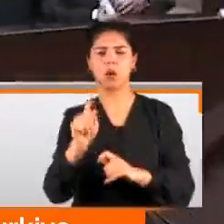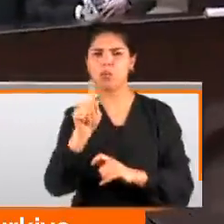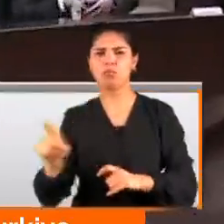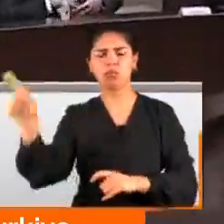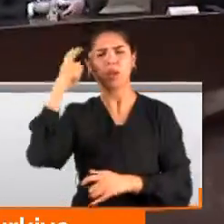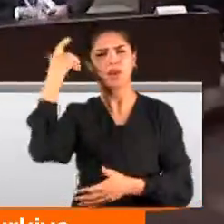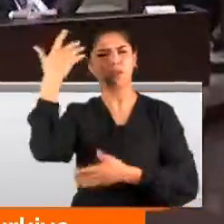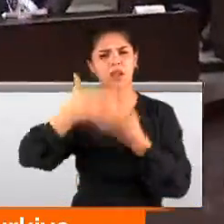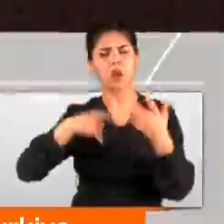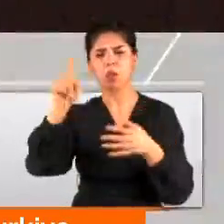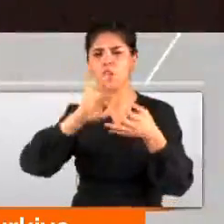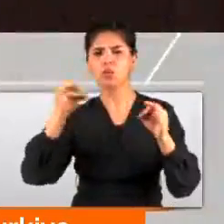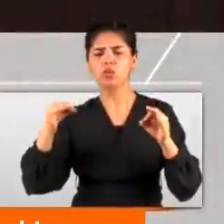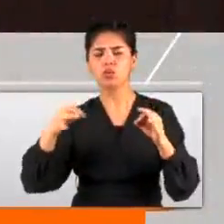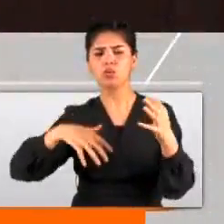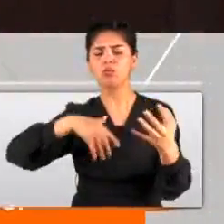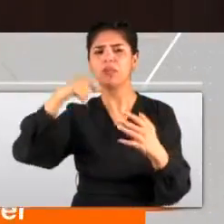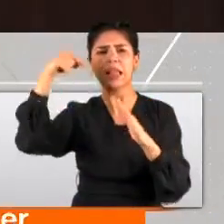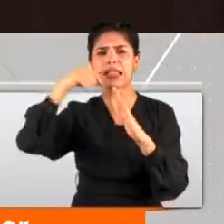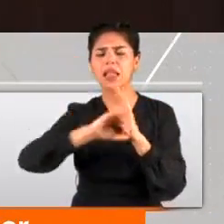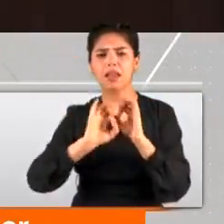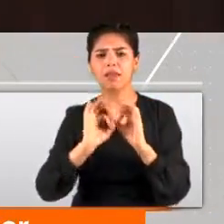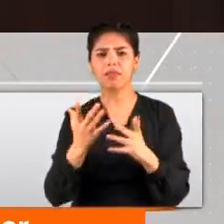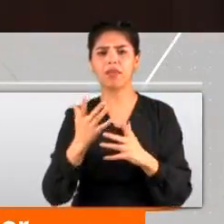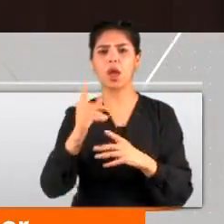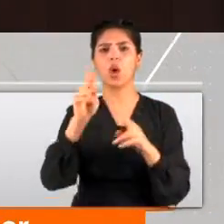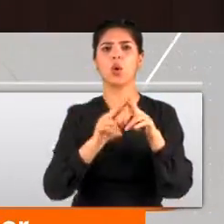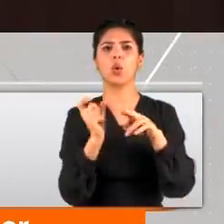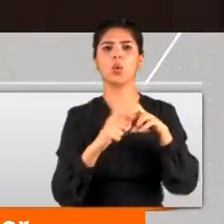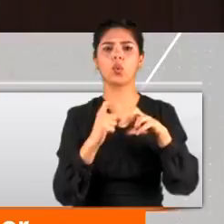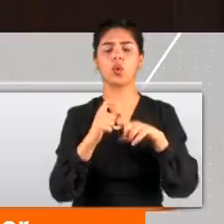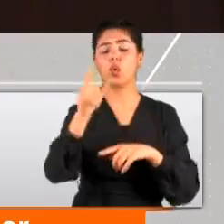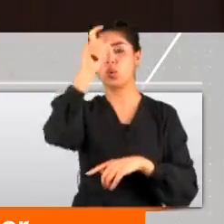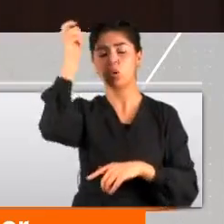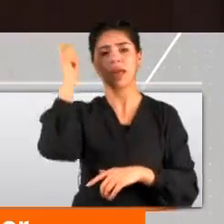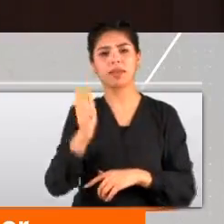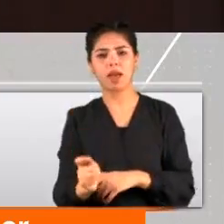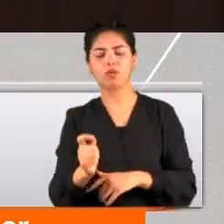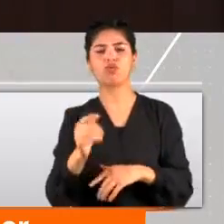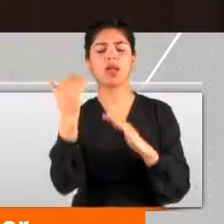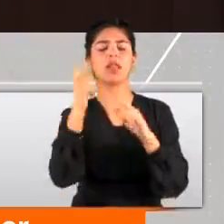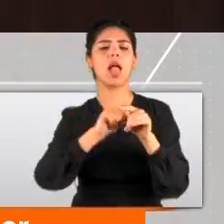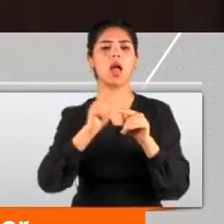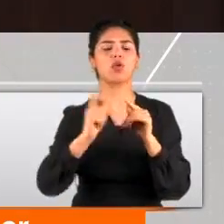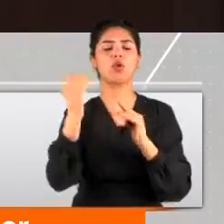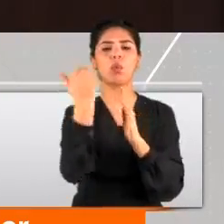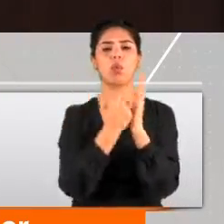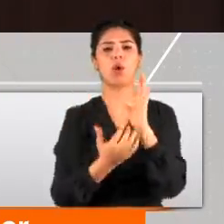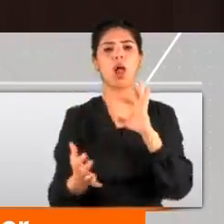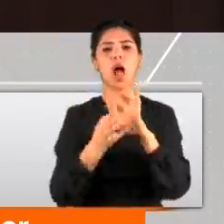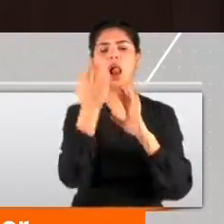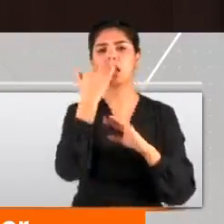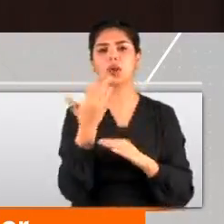sözün tercümesi kurun yeniden ülkenin gerçekleriyle ve ekonominin kurallarıyla ilgisi